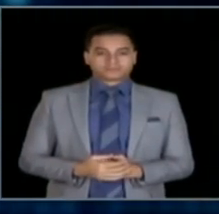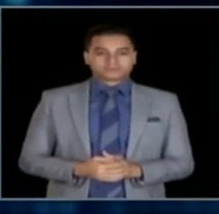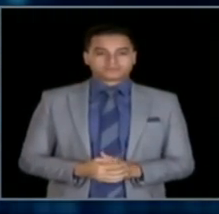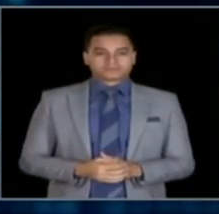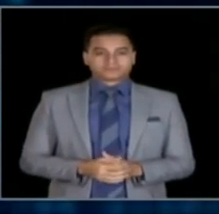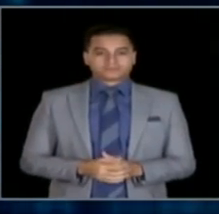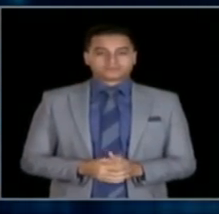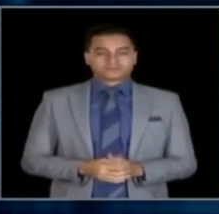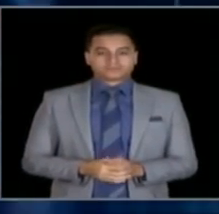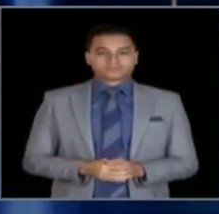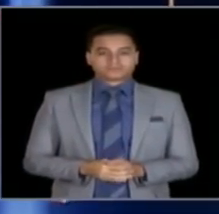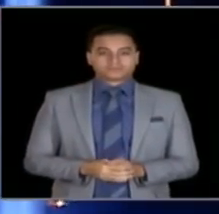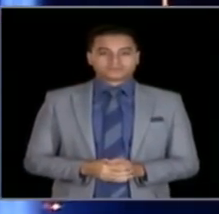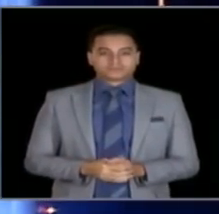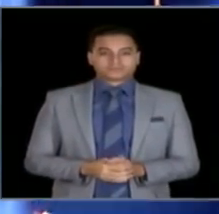تحت الضغط.